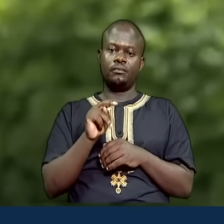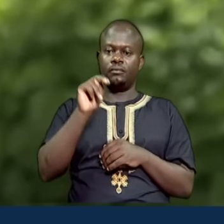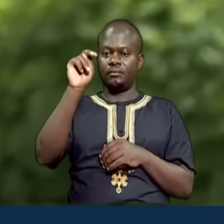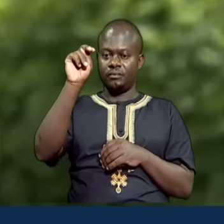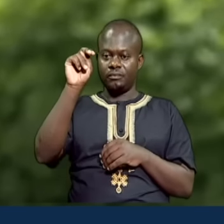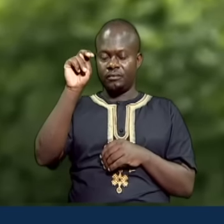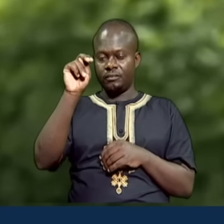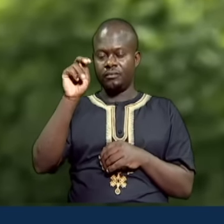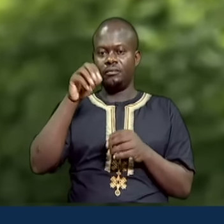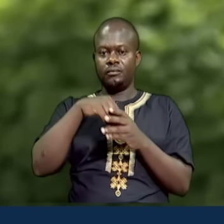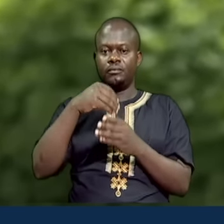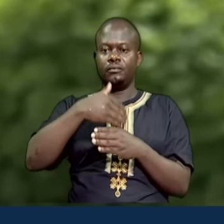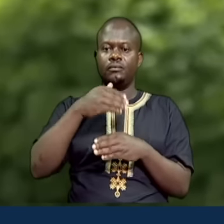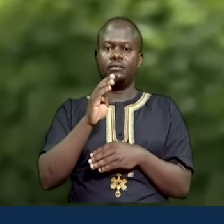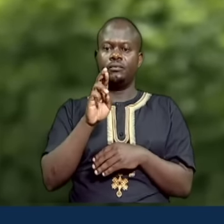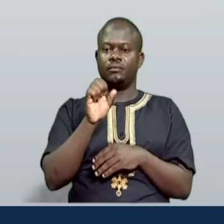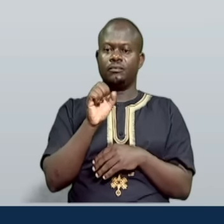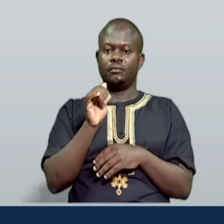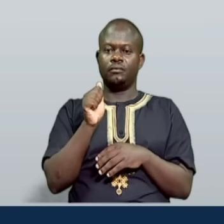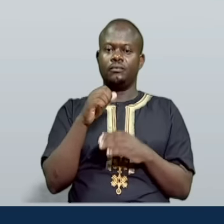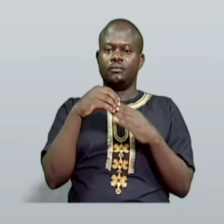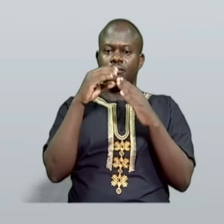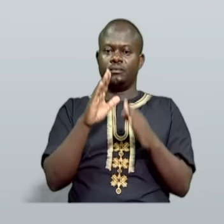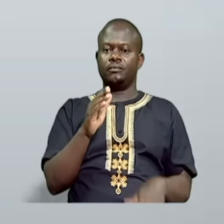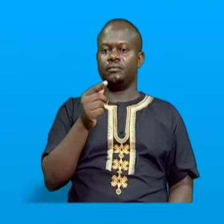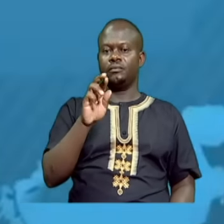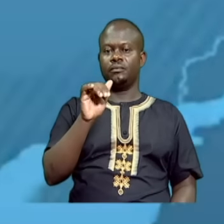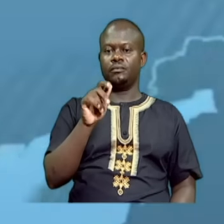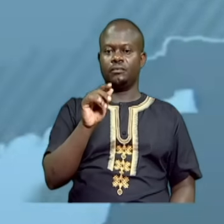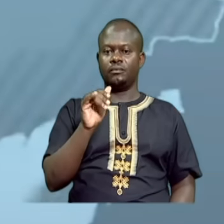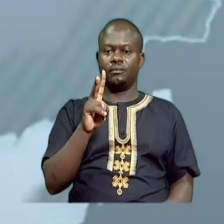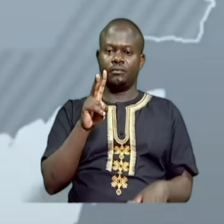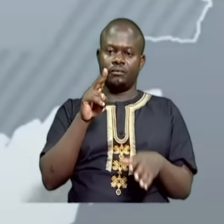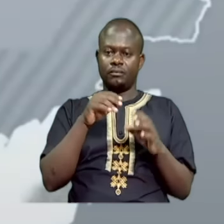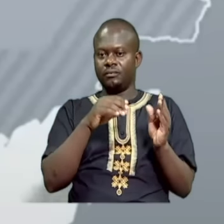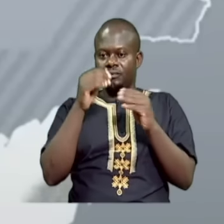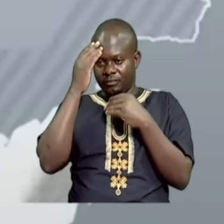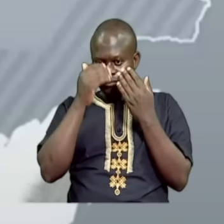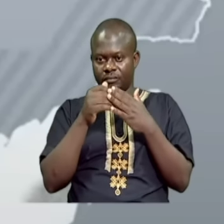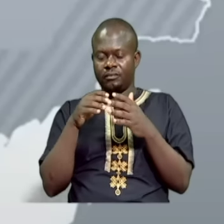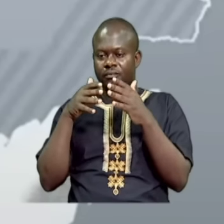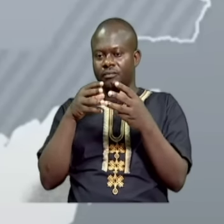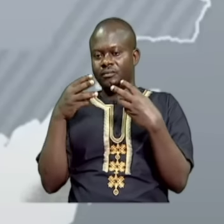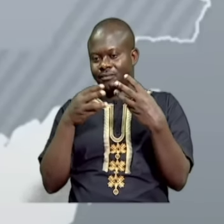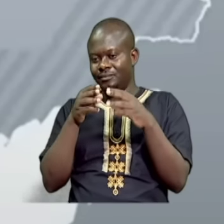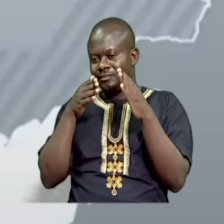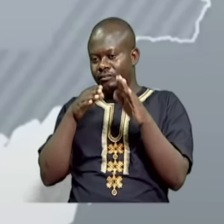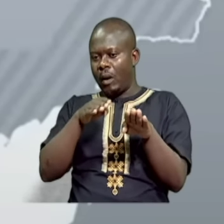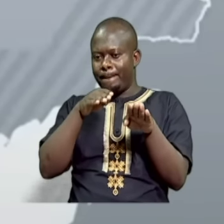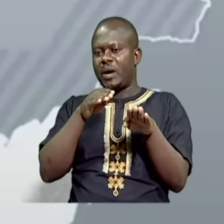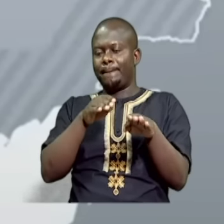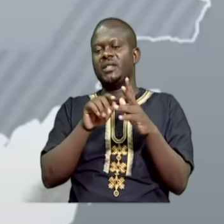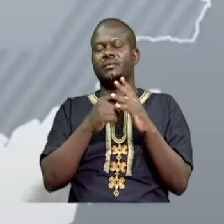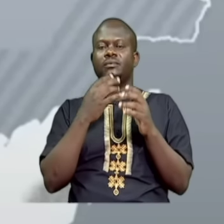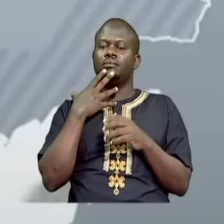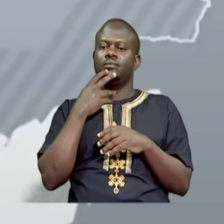uburasirazuba bwa Ukraine ku mpaka n'u Burusiya Ubuyobozi bwa Kharkiv bwavuze ko bimuye abo baturage kubera ibitero bikomeye by'ingabo z'u Burusiya byatangiye